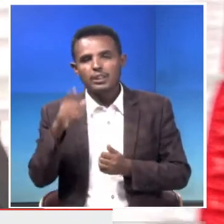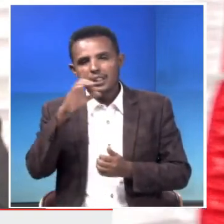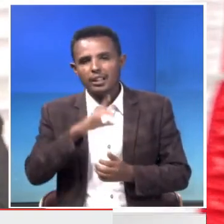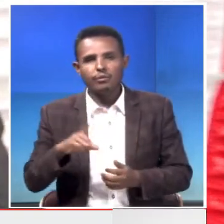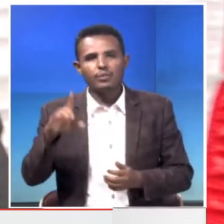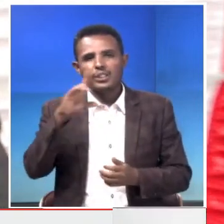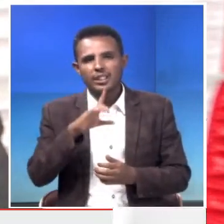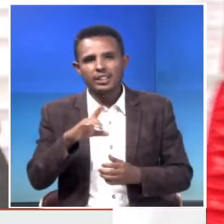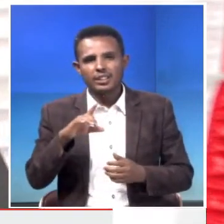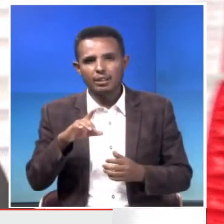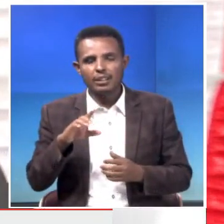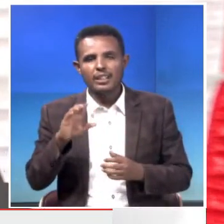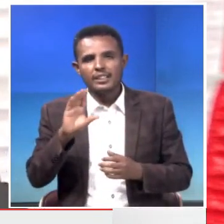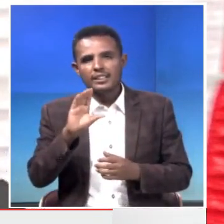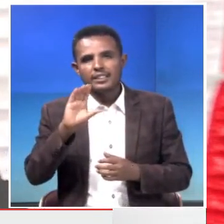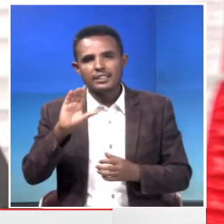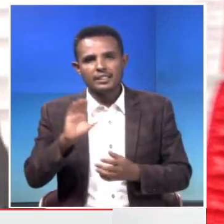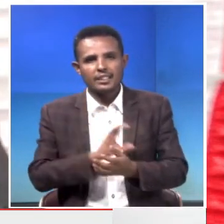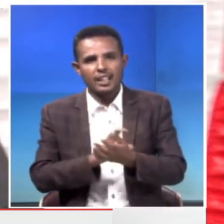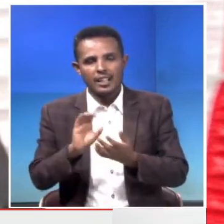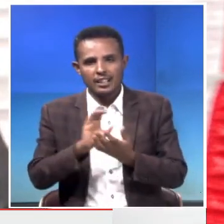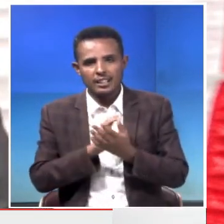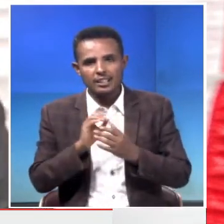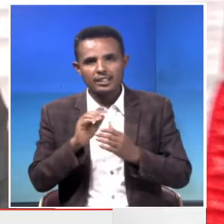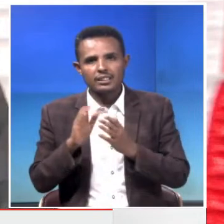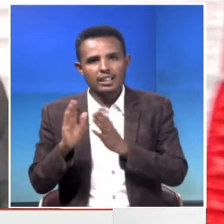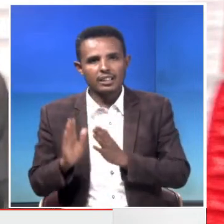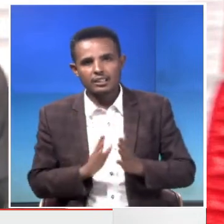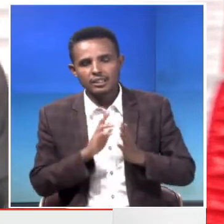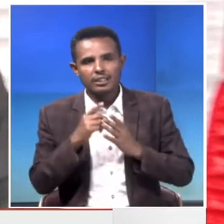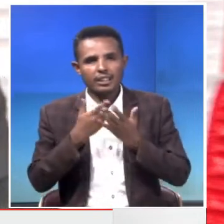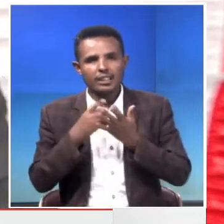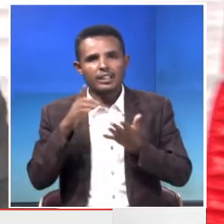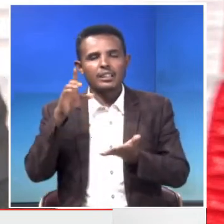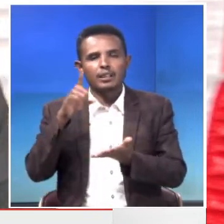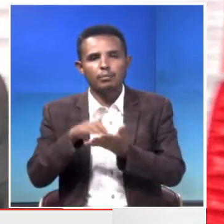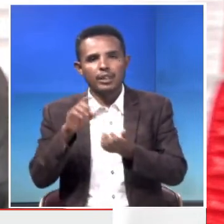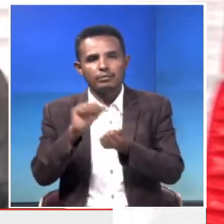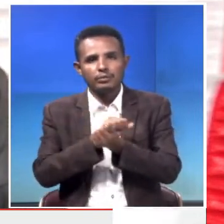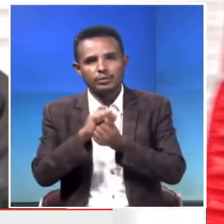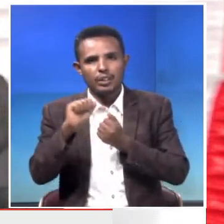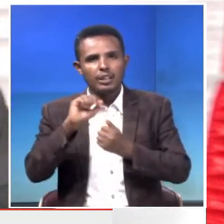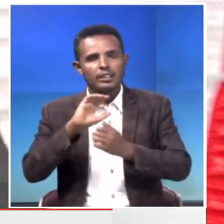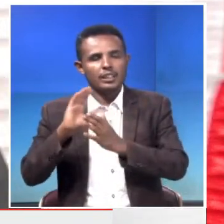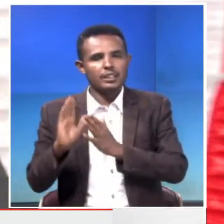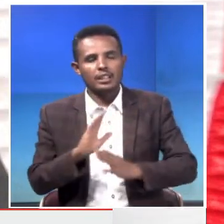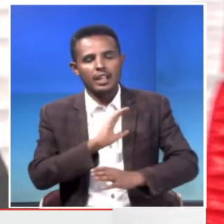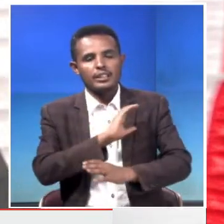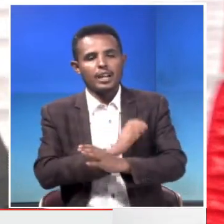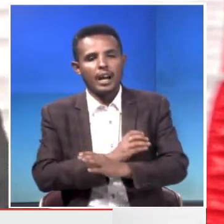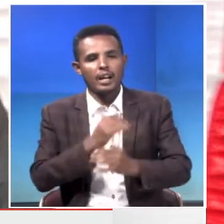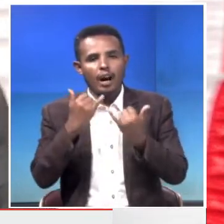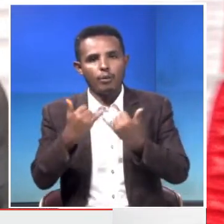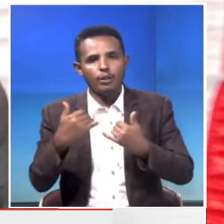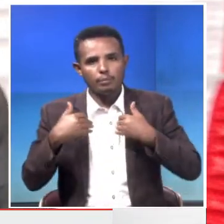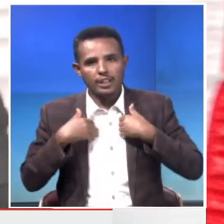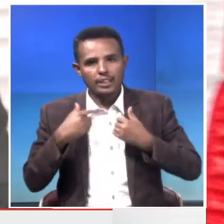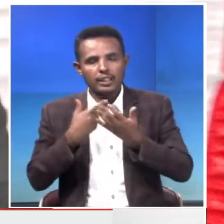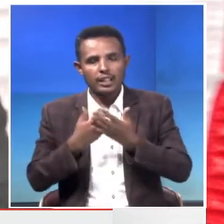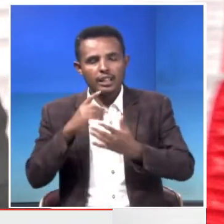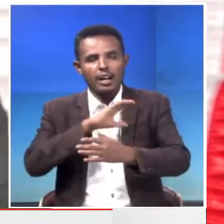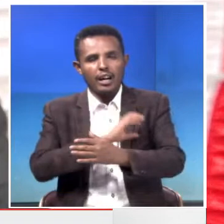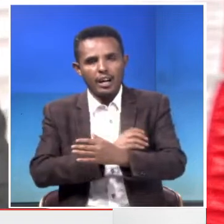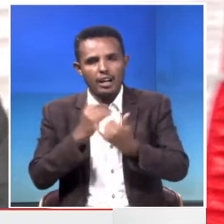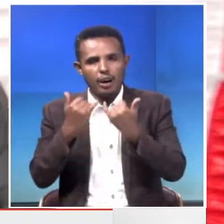ከፍተኛ ሴል ዘርግቶ ይሄን ከተማ ዲስኦርደር ለማድረግ የተዘጋጀ ኃይል አሁንም አለ። ይሄን ኃይል